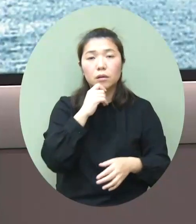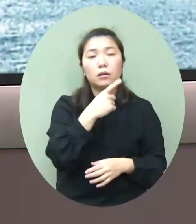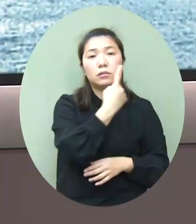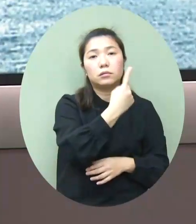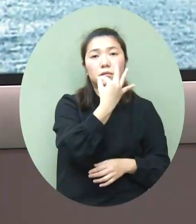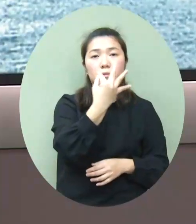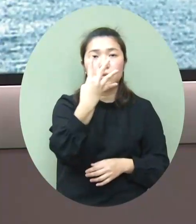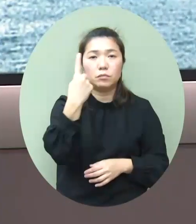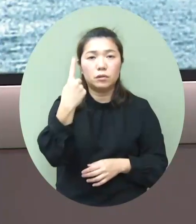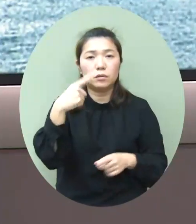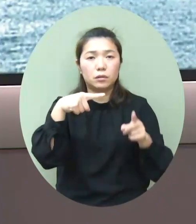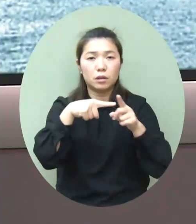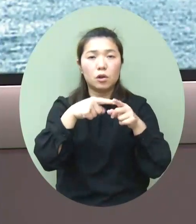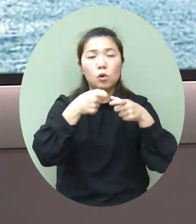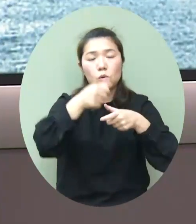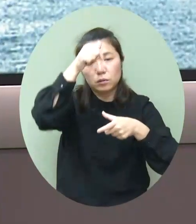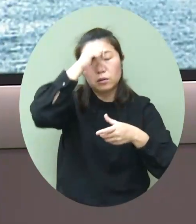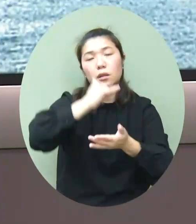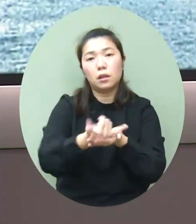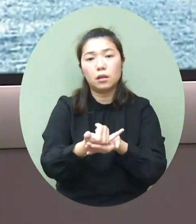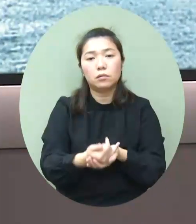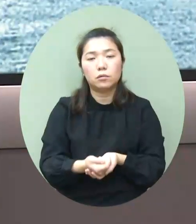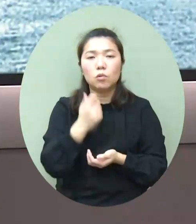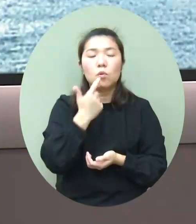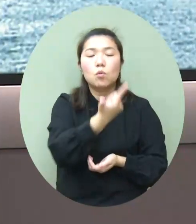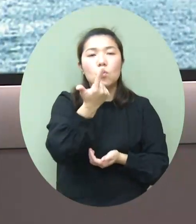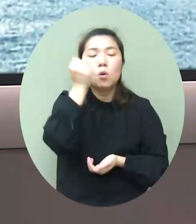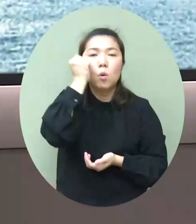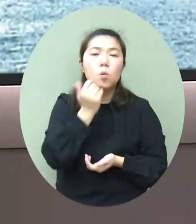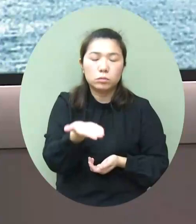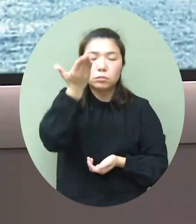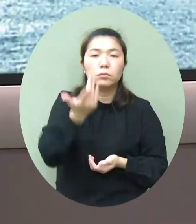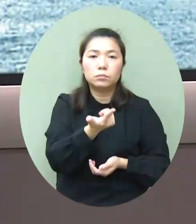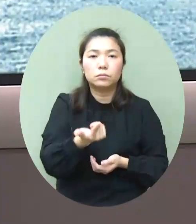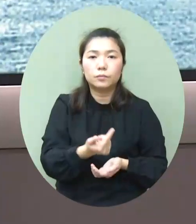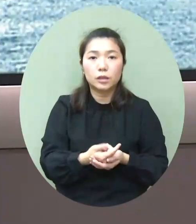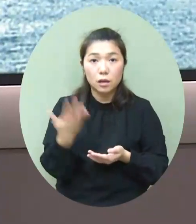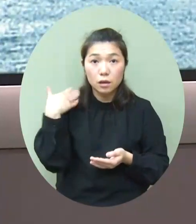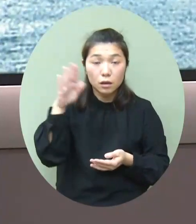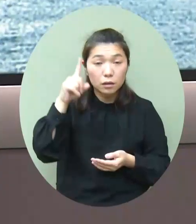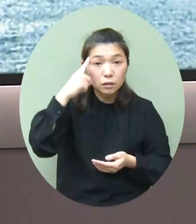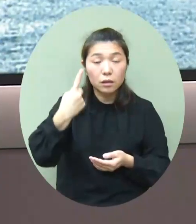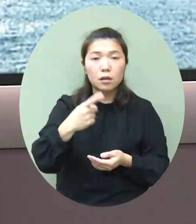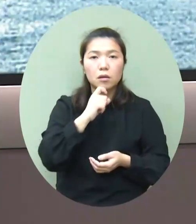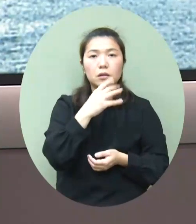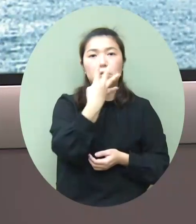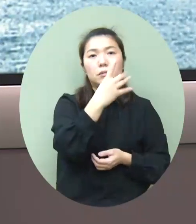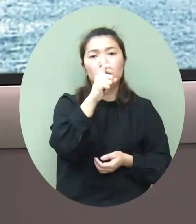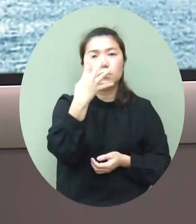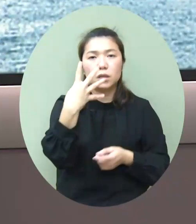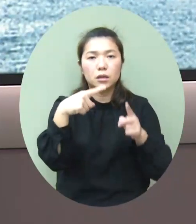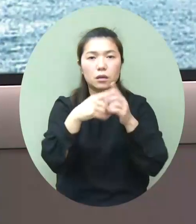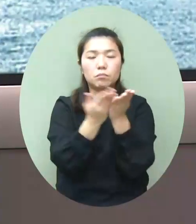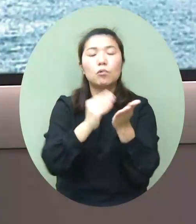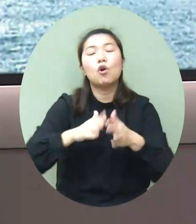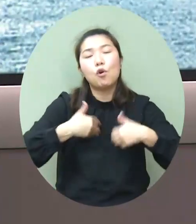波，现在有7341名的病人在公立医院离世，多数是老人。